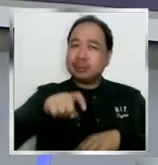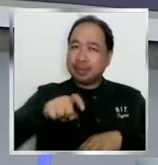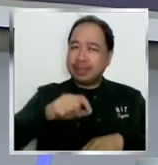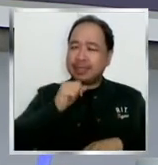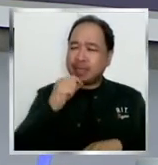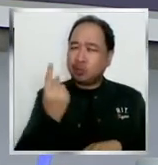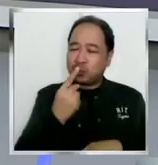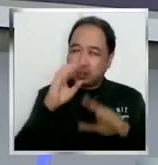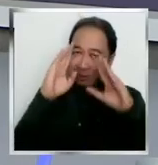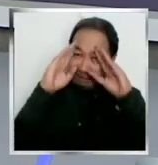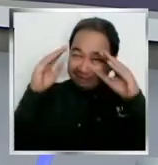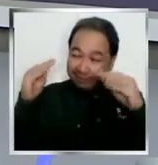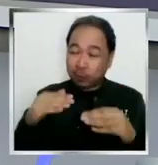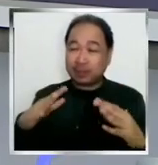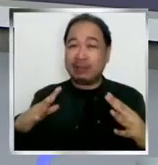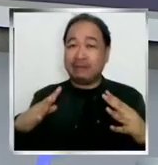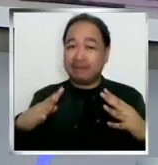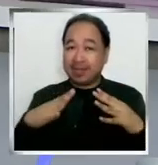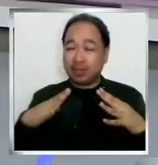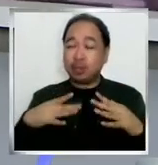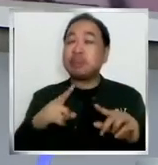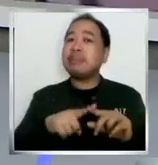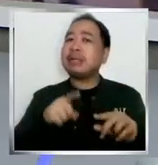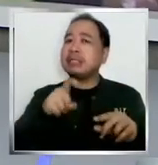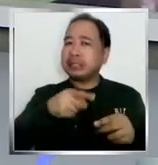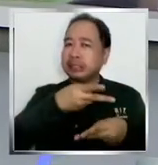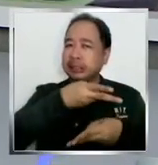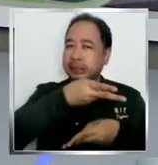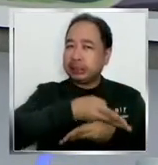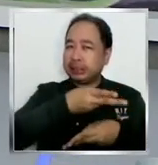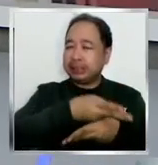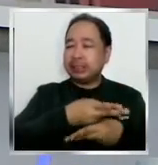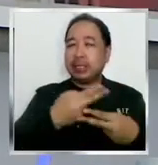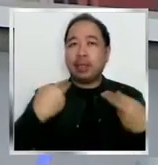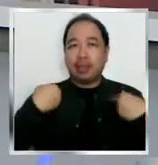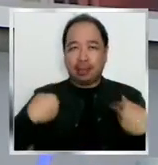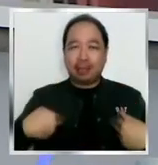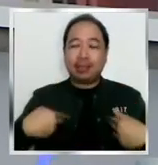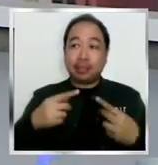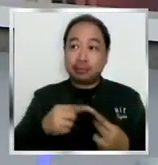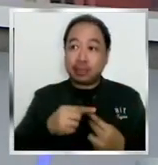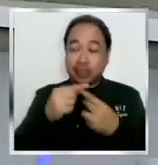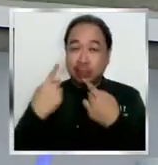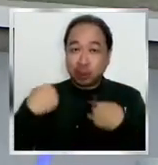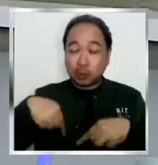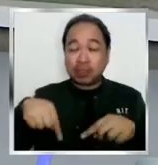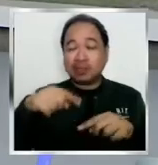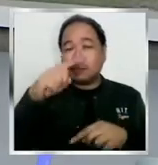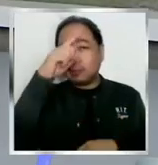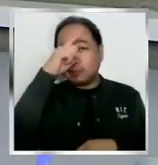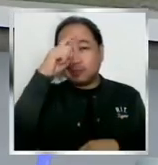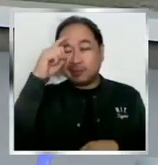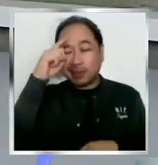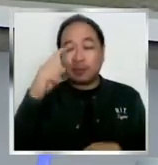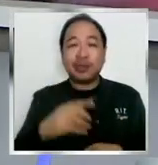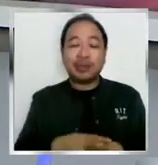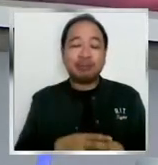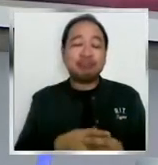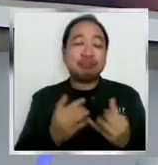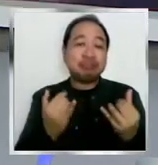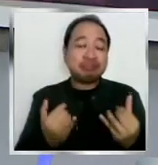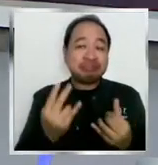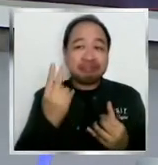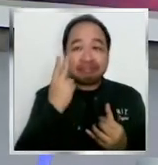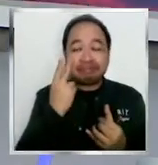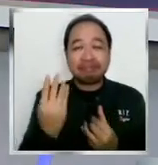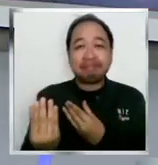ang pangangalaga sa kalusugan laban sa mga sakit tuwing mainit ang panahon. Pakinggan din natin ang boses mo sa Sanib Puwersang Pagtutok ni na